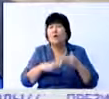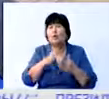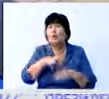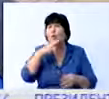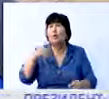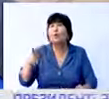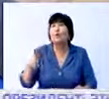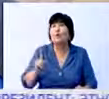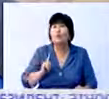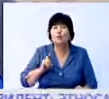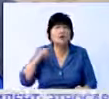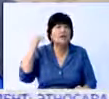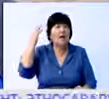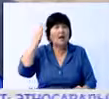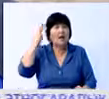көптен күткен, армандаған